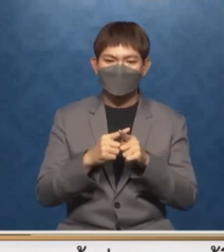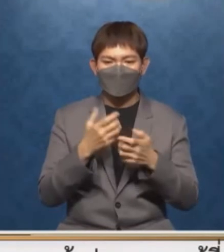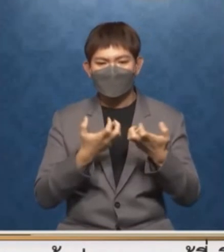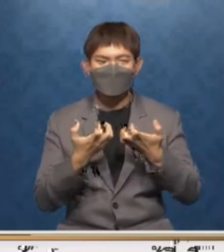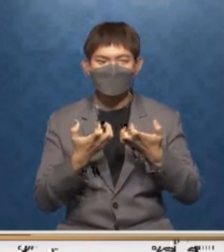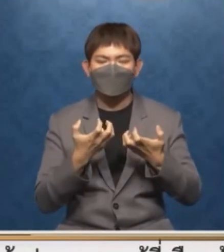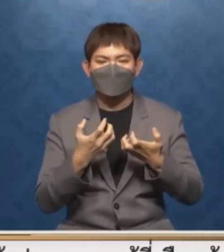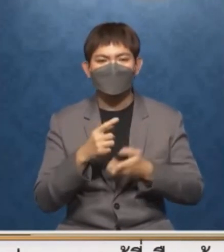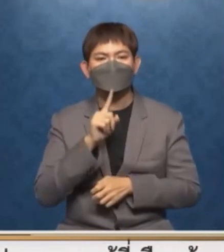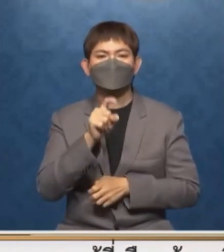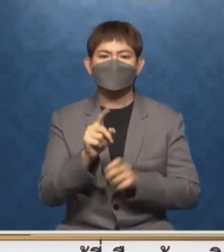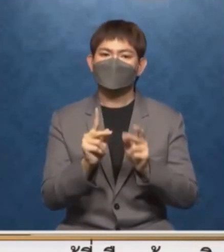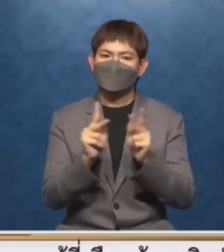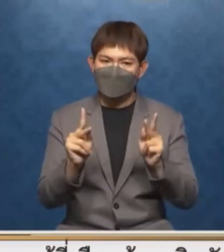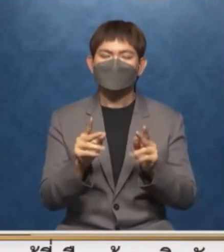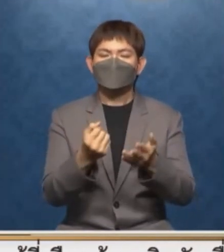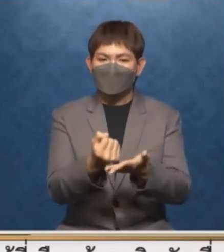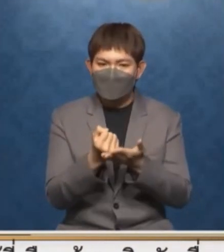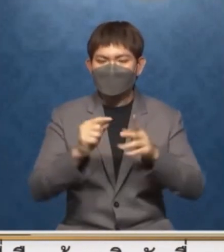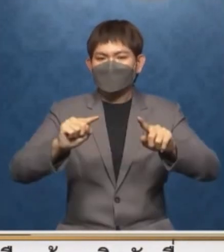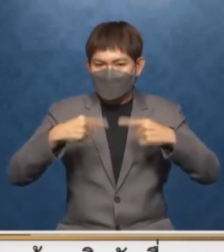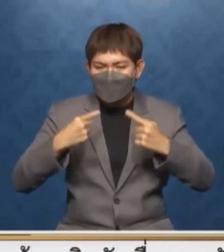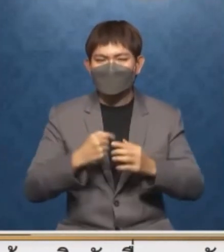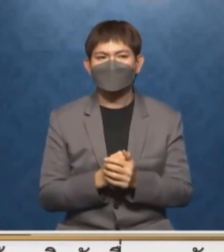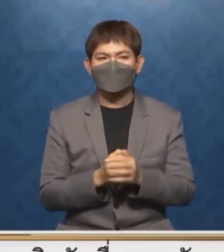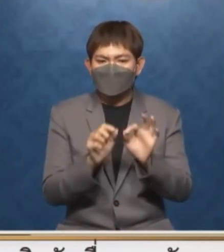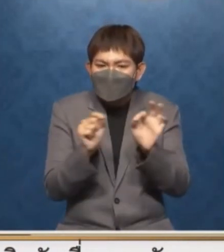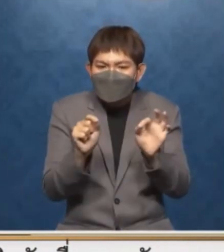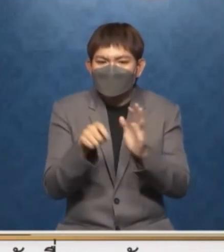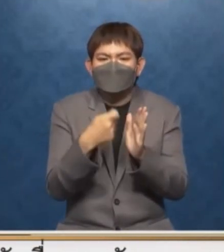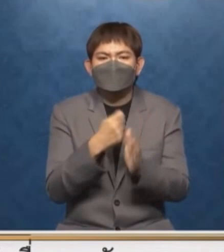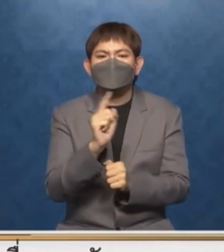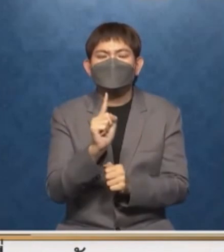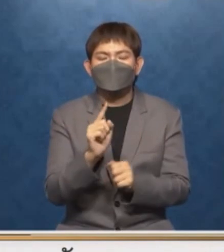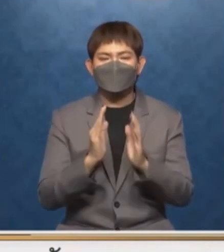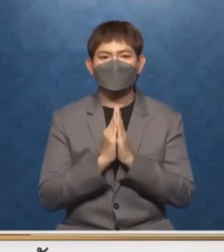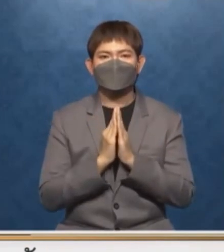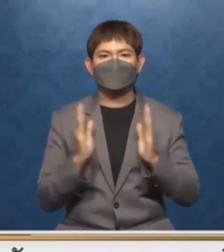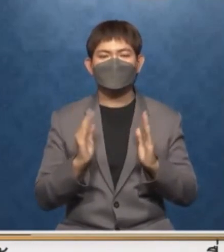ขอให้ท่านกรรมาธิการได้โปรดอธิบายหน่อยครับว่าไปขีดเส้นใต้ตรงนี้ไว้ทำไมขอบพระคุณครับ